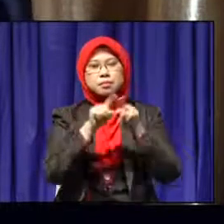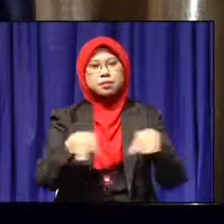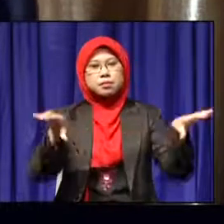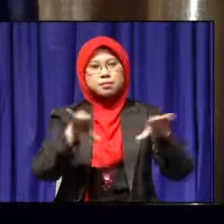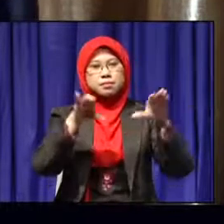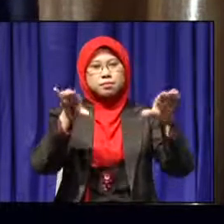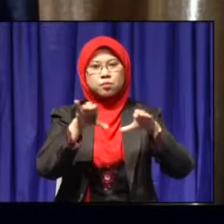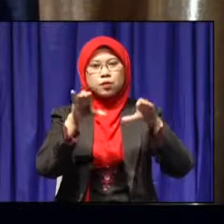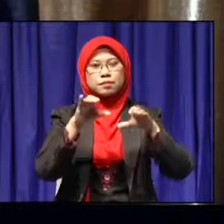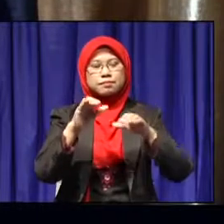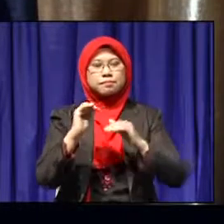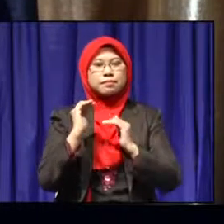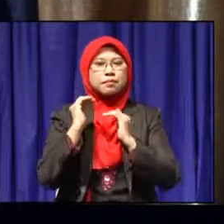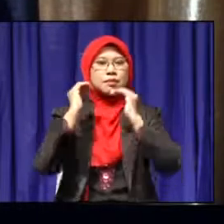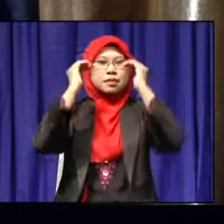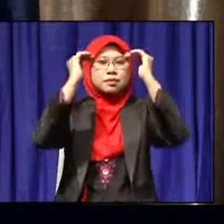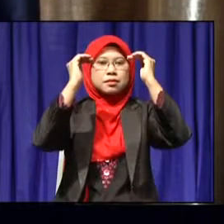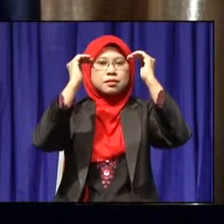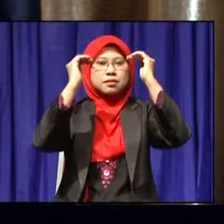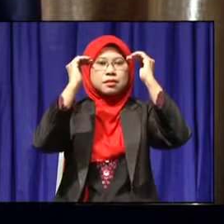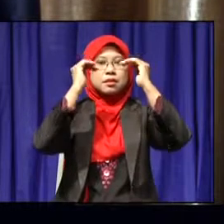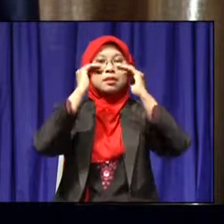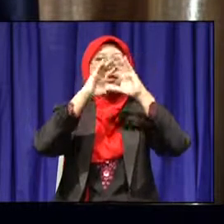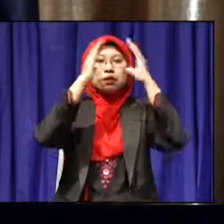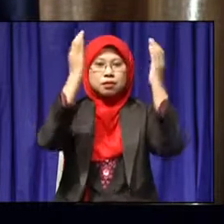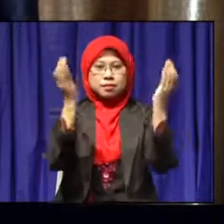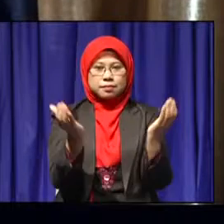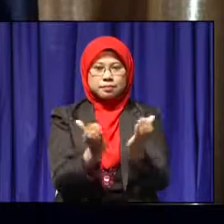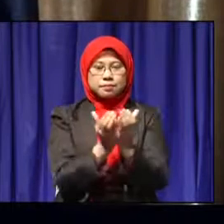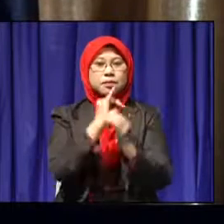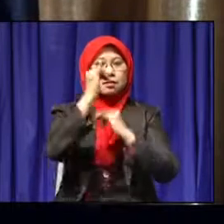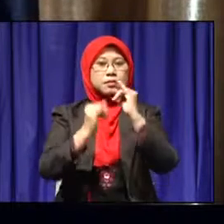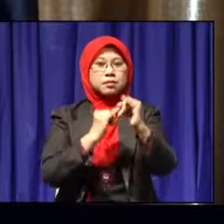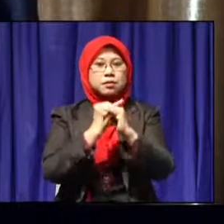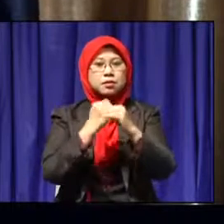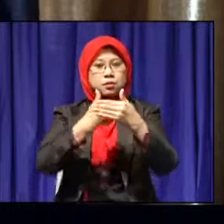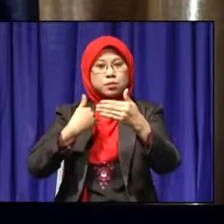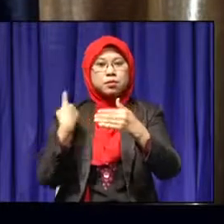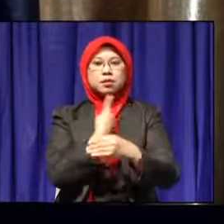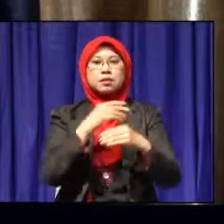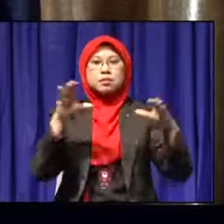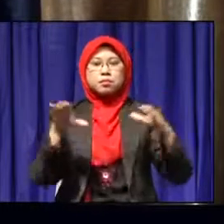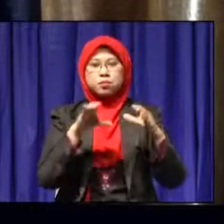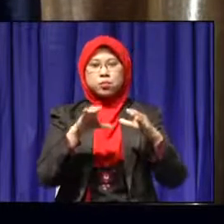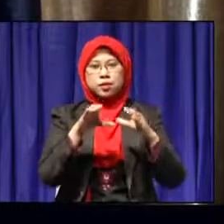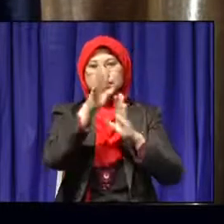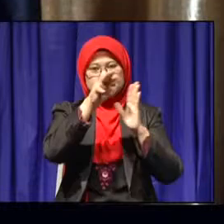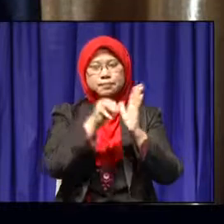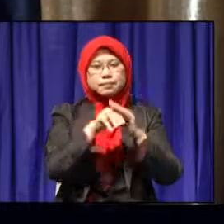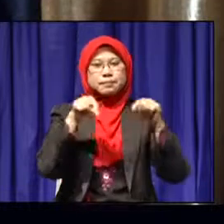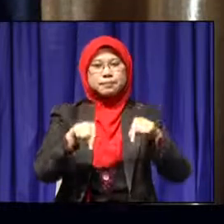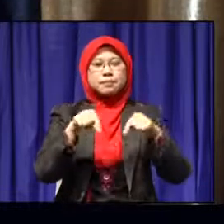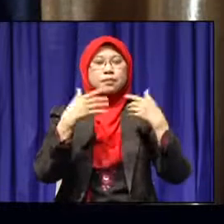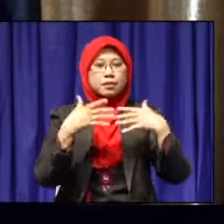tanda Aras antarbangsa sebelum kita membangun krickle minyak ada resmi telah juga telah dibuat